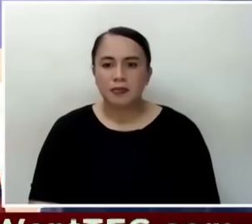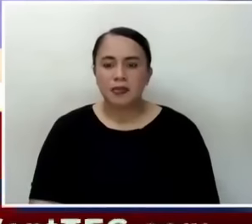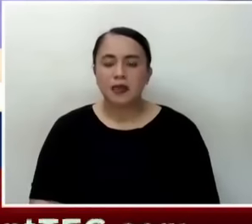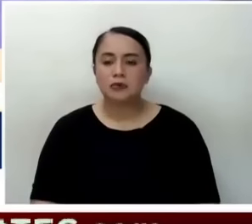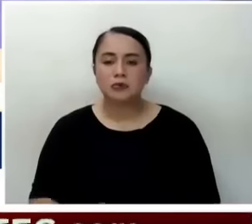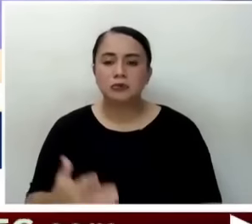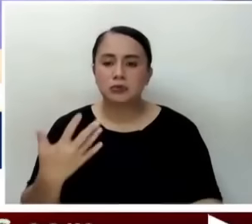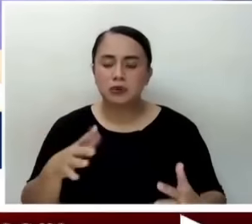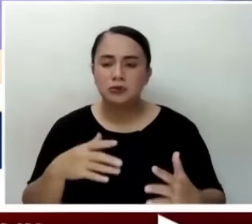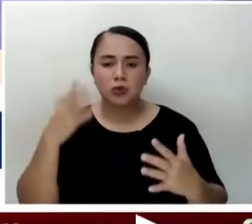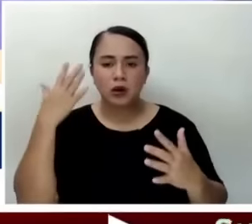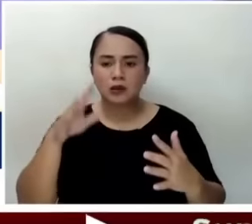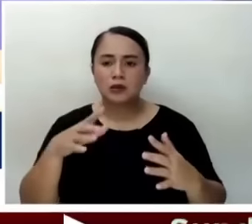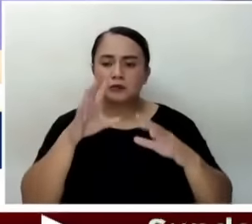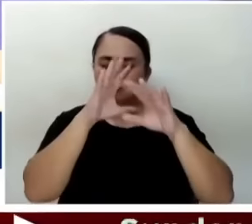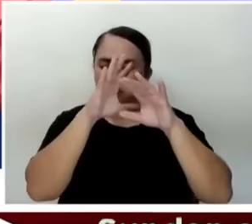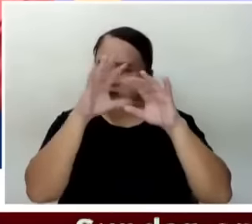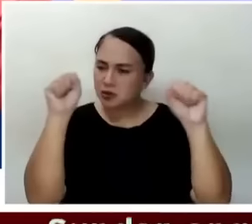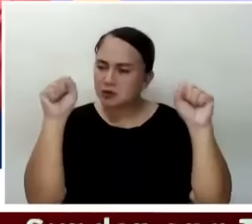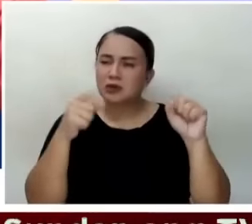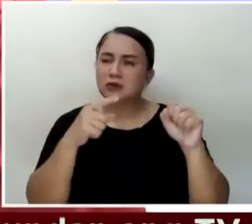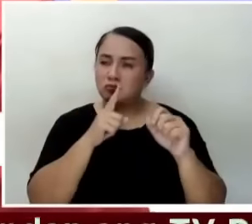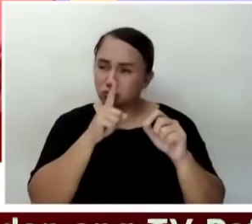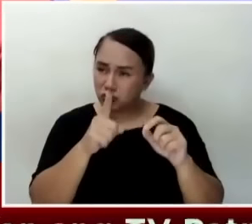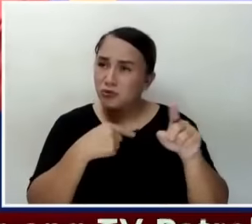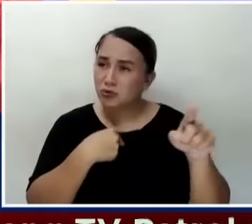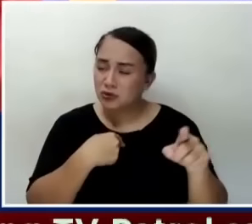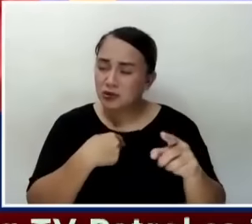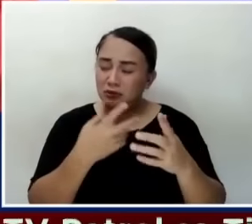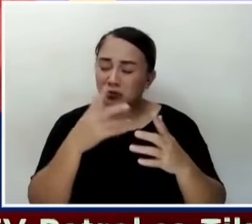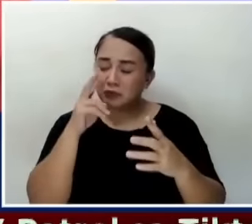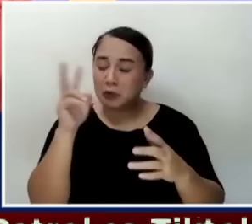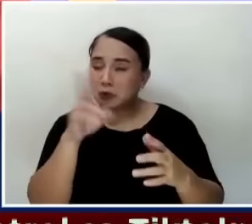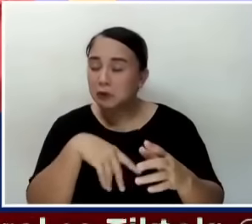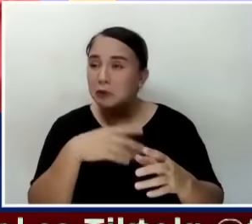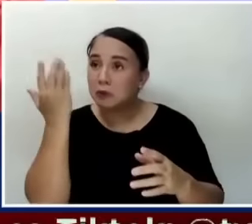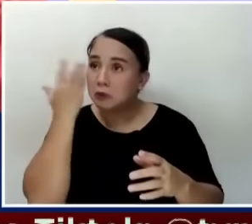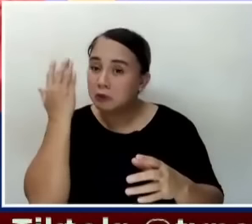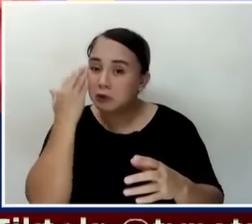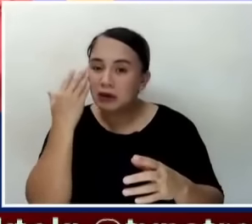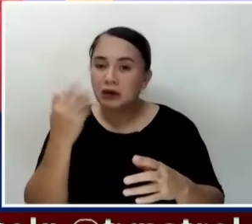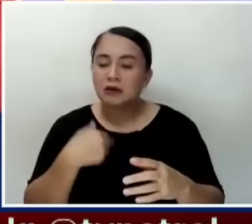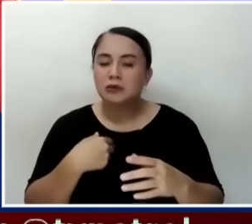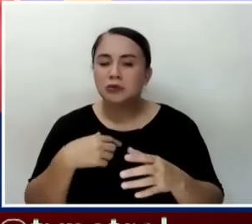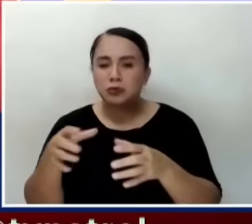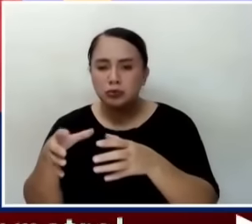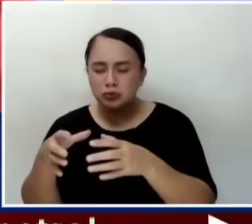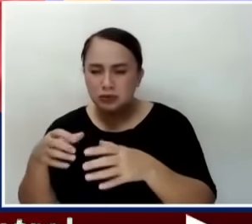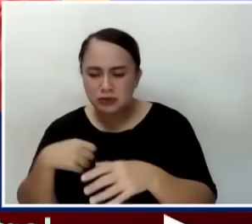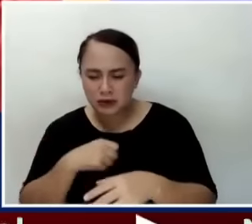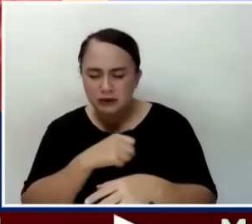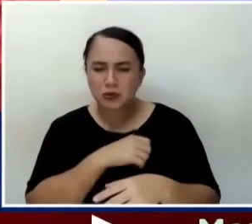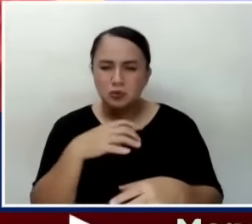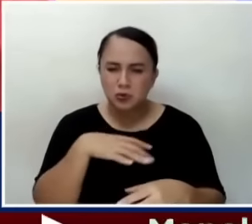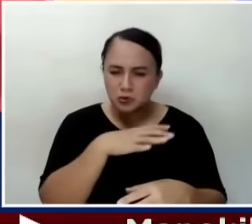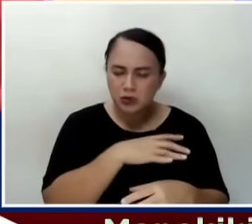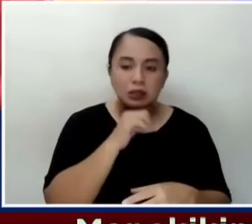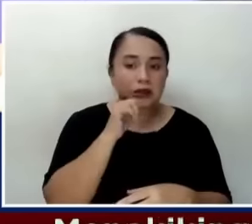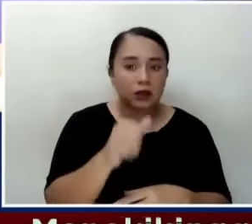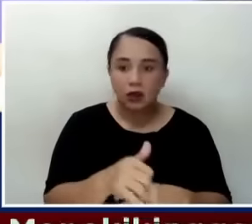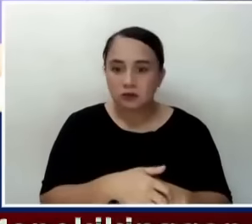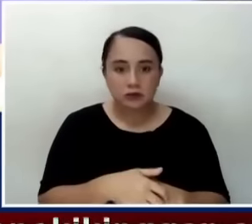na Pangulo, kung nagbubulag-bulagan kayo. Sinasabi ninyo, minorya, mayorya, hindi po dapat ito ang